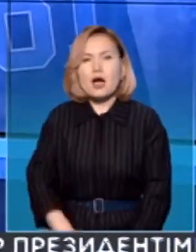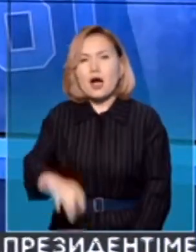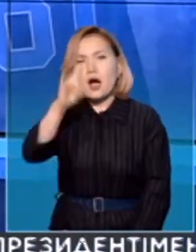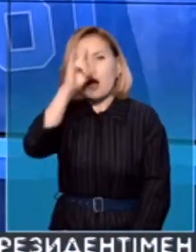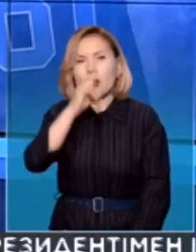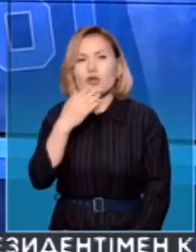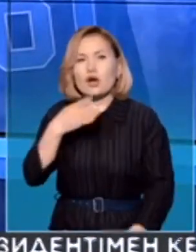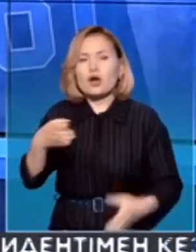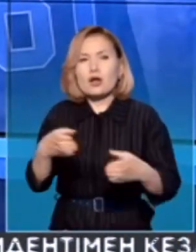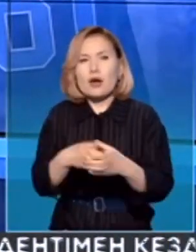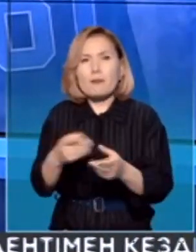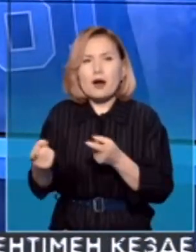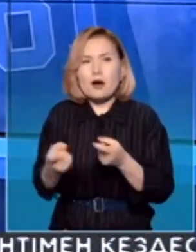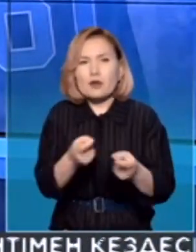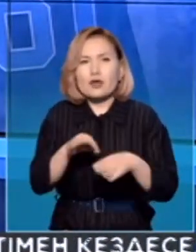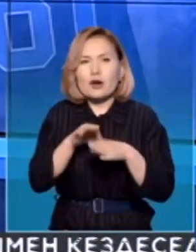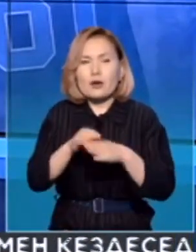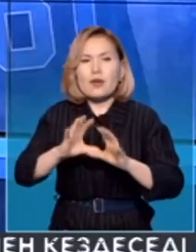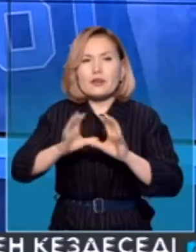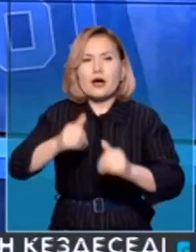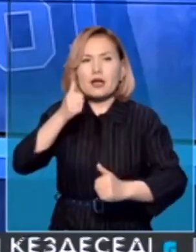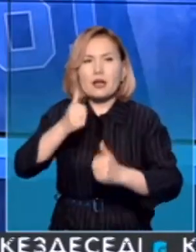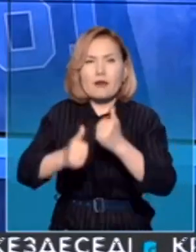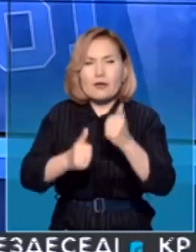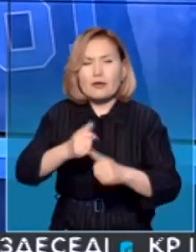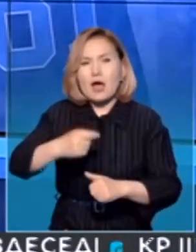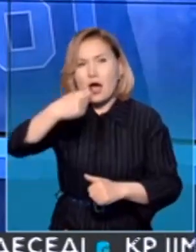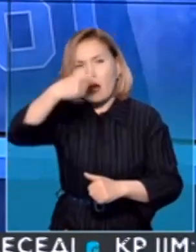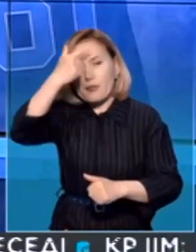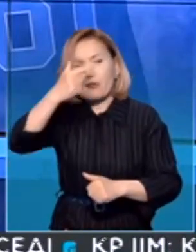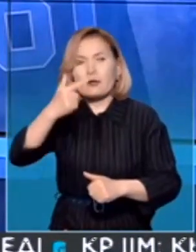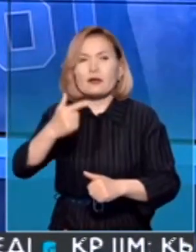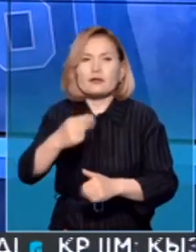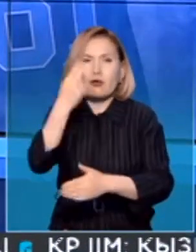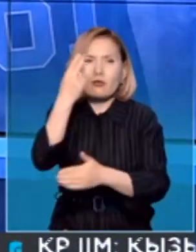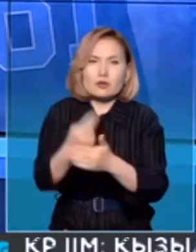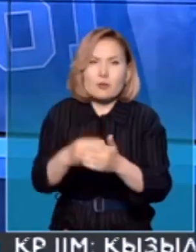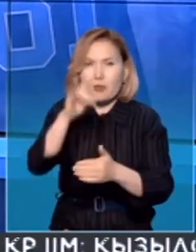Қазақстан ұлттық құрамасы хоккейден өтіп жатқан әлем чемпионатында Словакияны